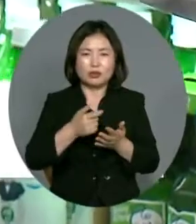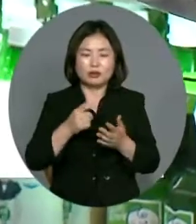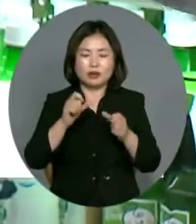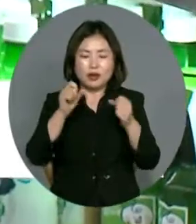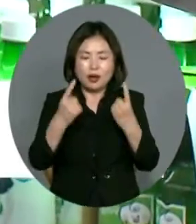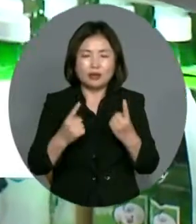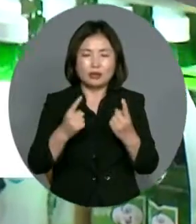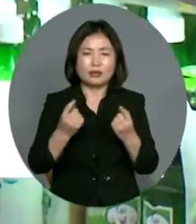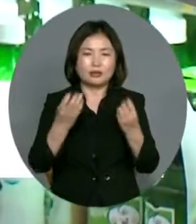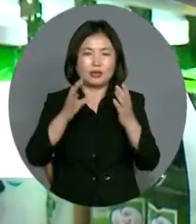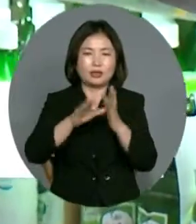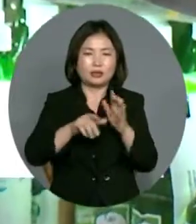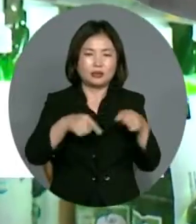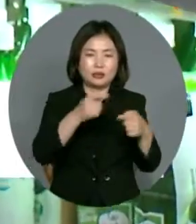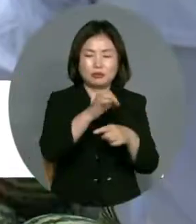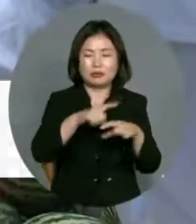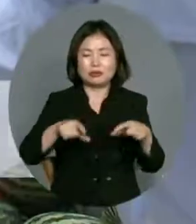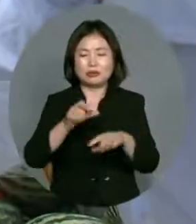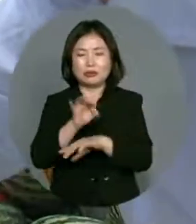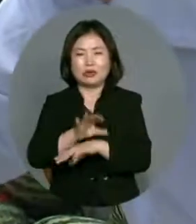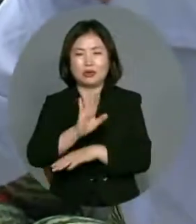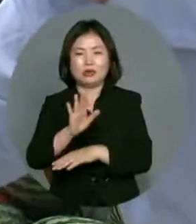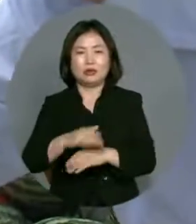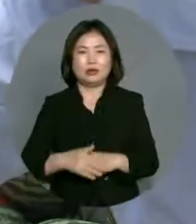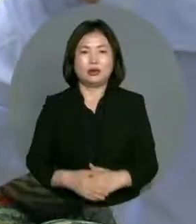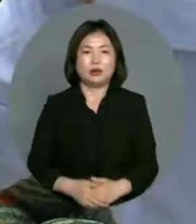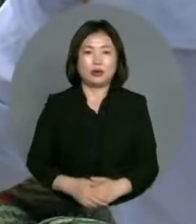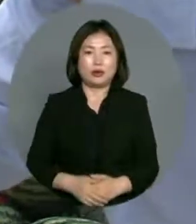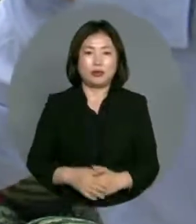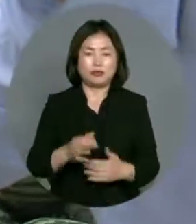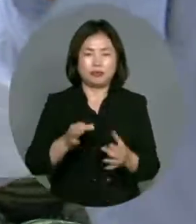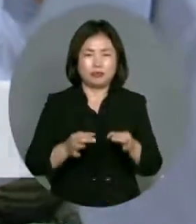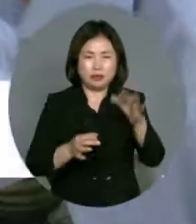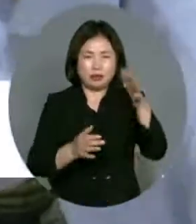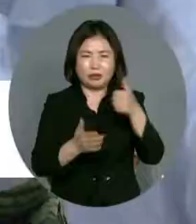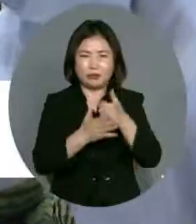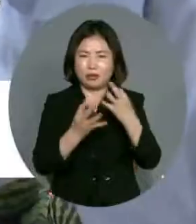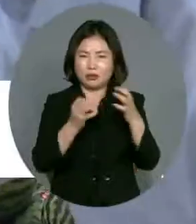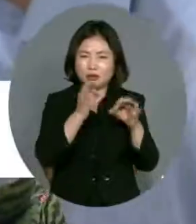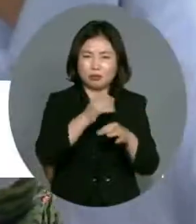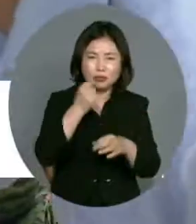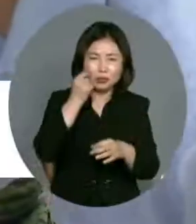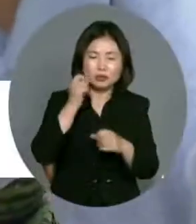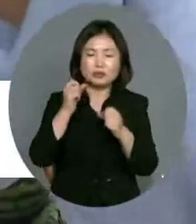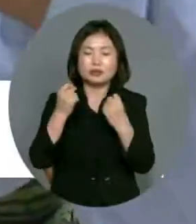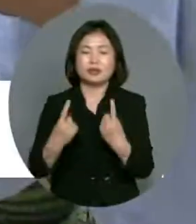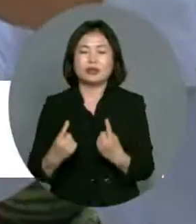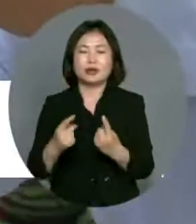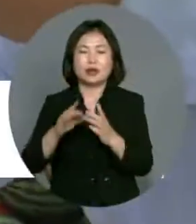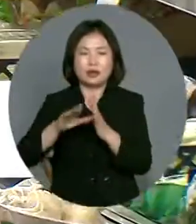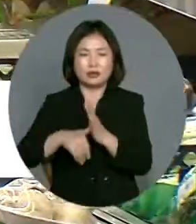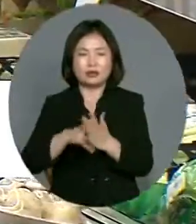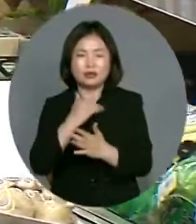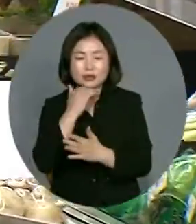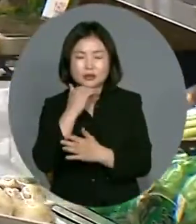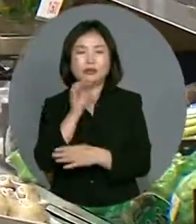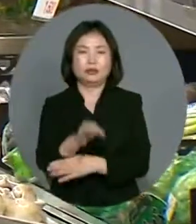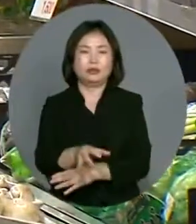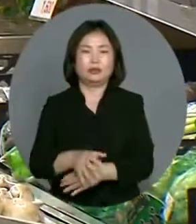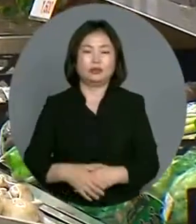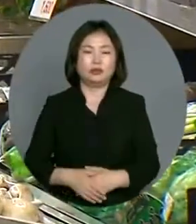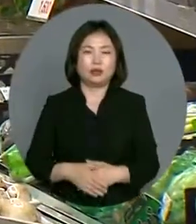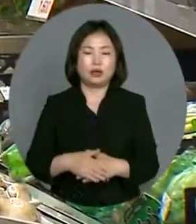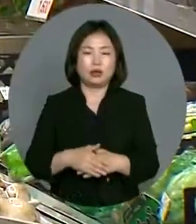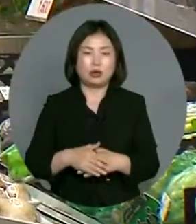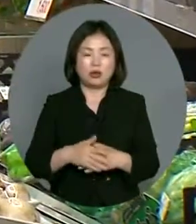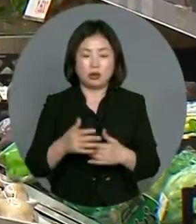달째 사고 평소에 안 사요. 안 사요. 일단 비싸니까 많이 못 사고 세일할 때 벼룩다가 사죠.